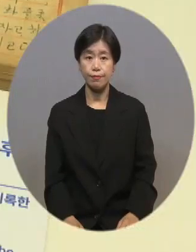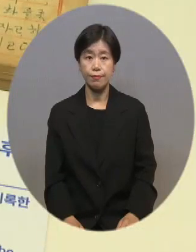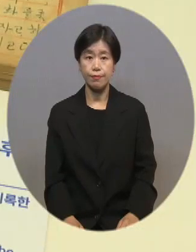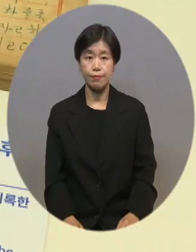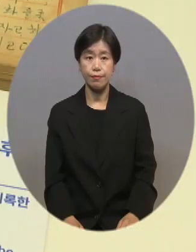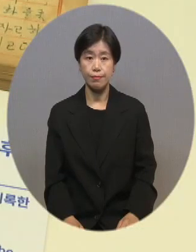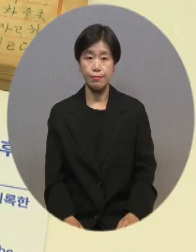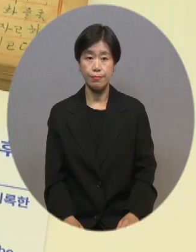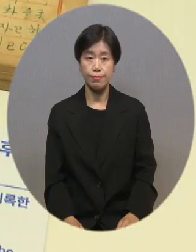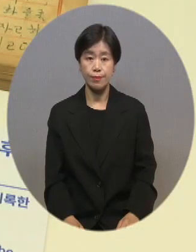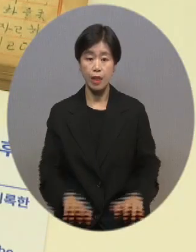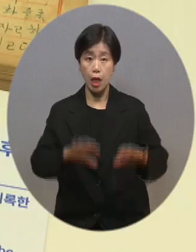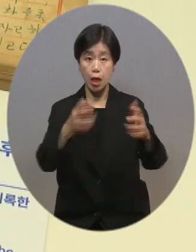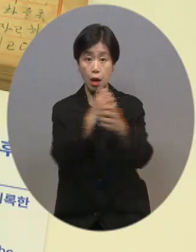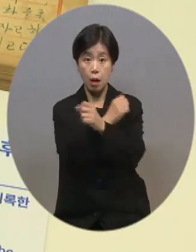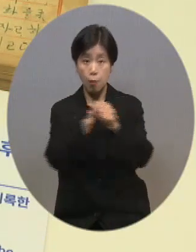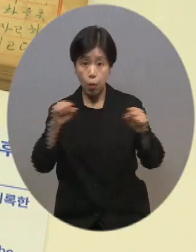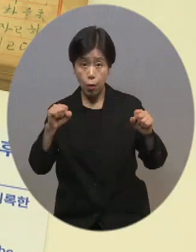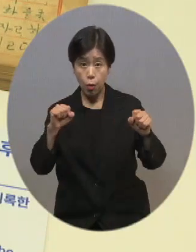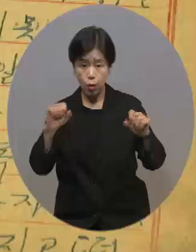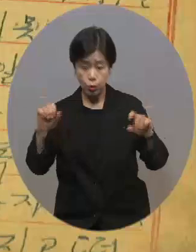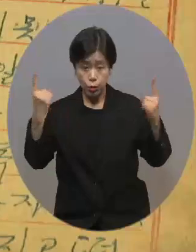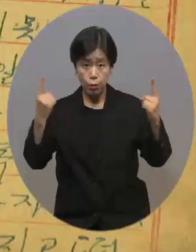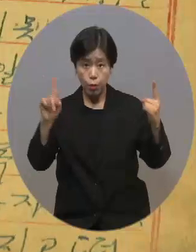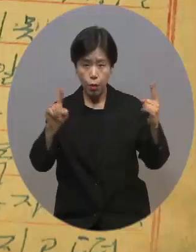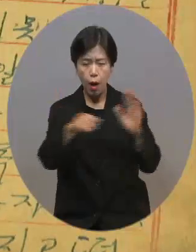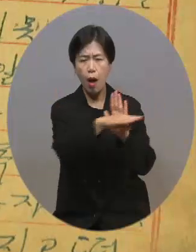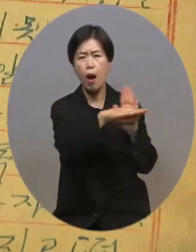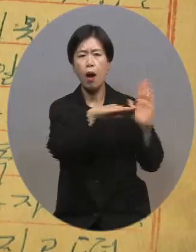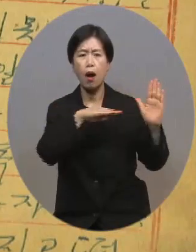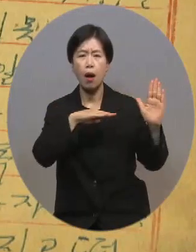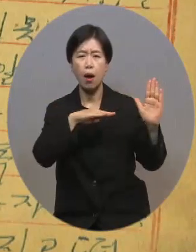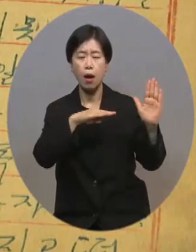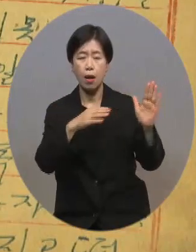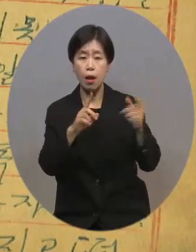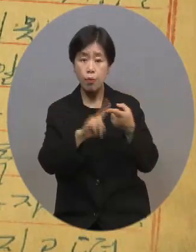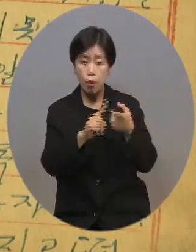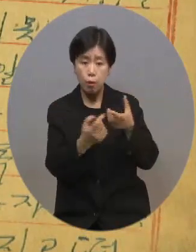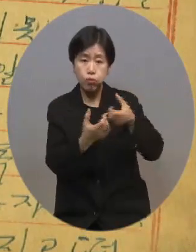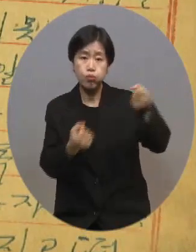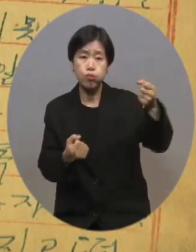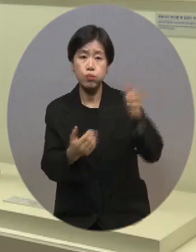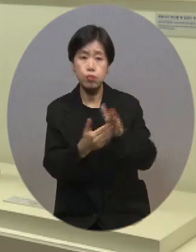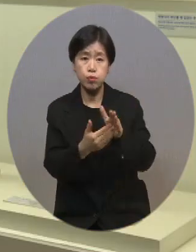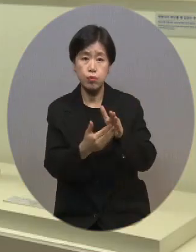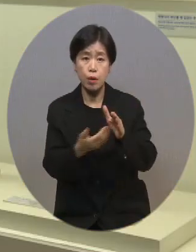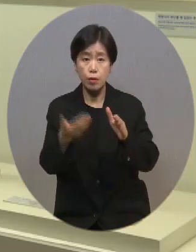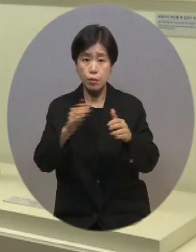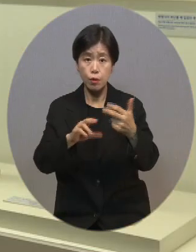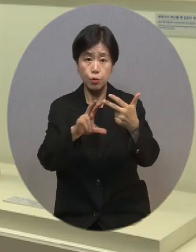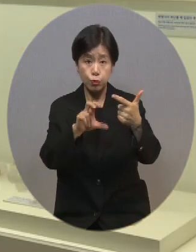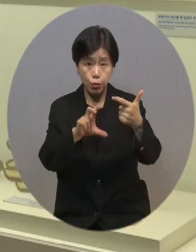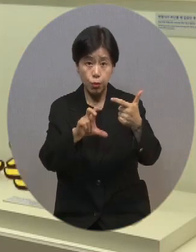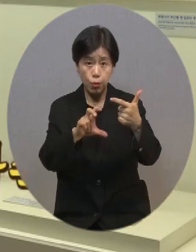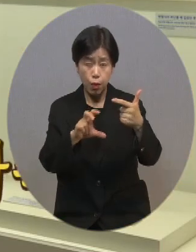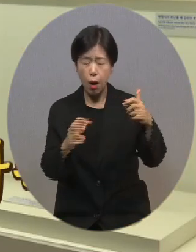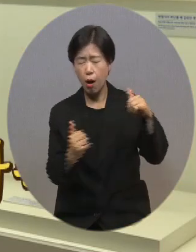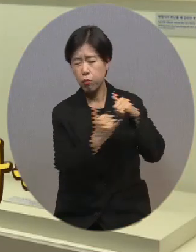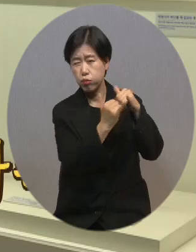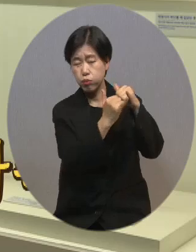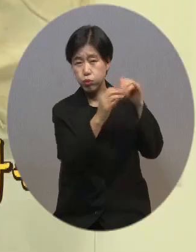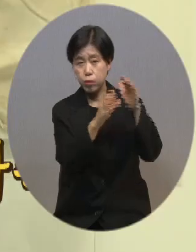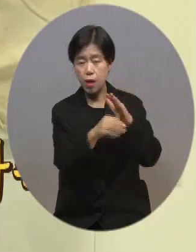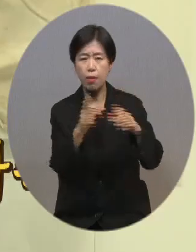광복과 동시에 한반도에 38선이 그어지면서 이산의 아픔이 시작됐지만 이산 가족은 6.25 전쟁이 발발하면서